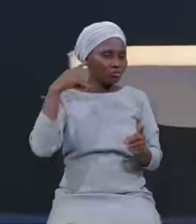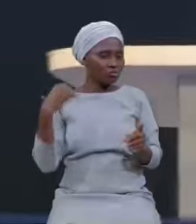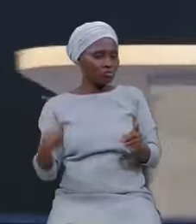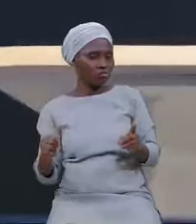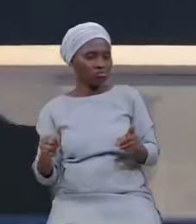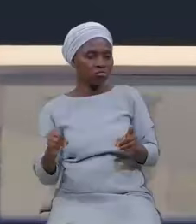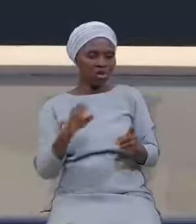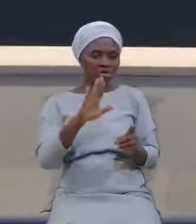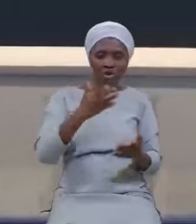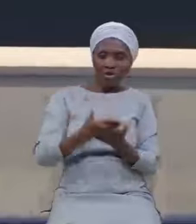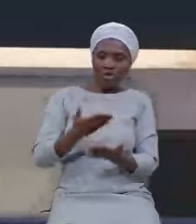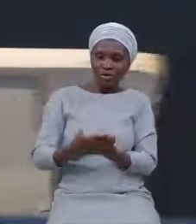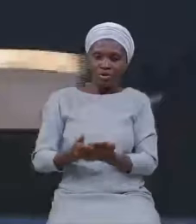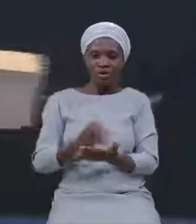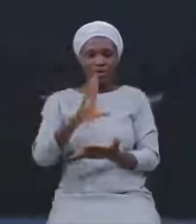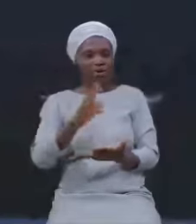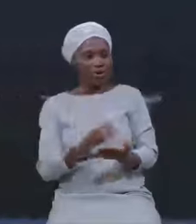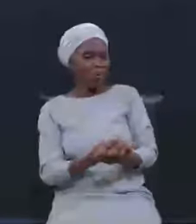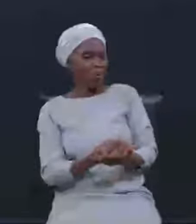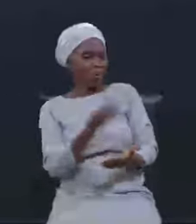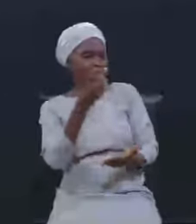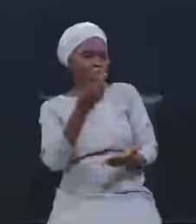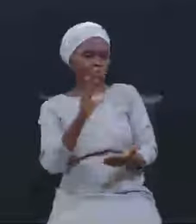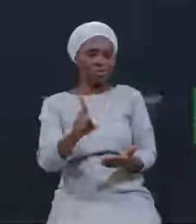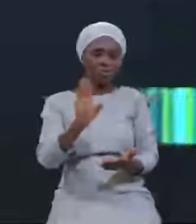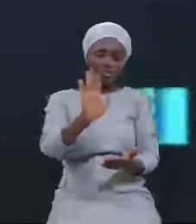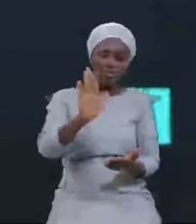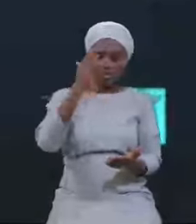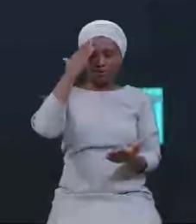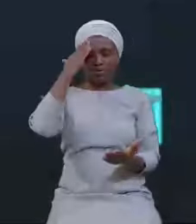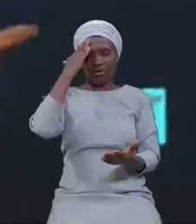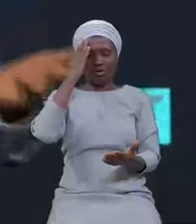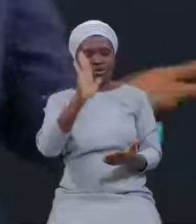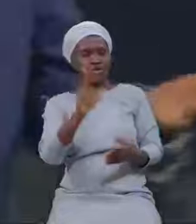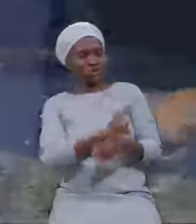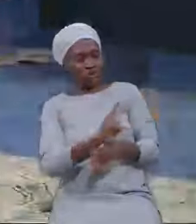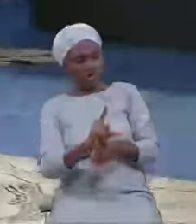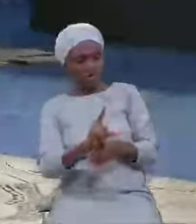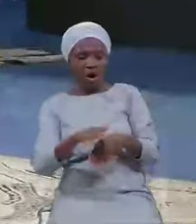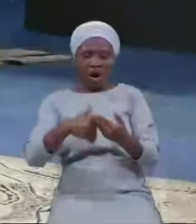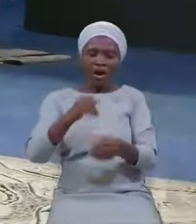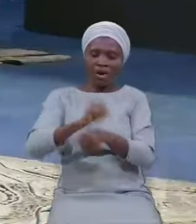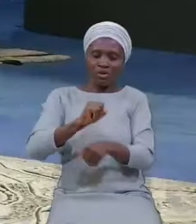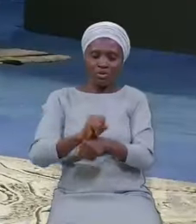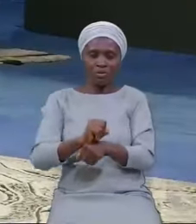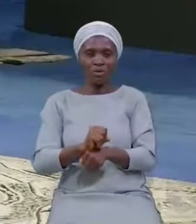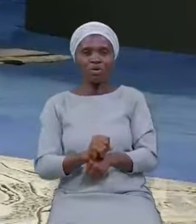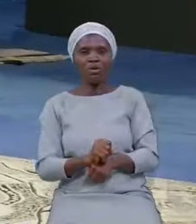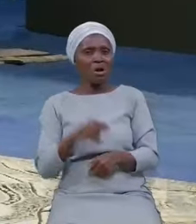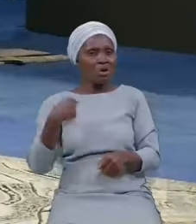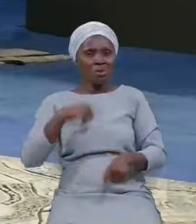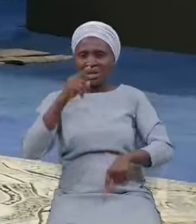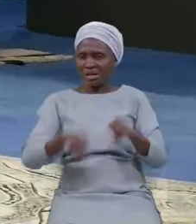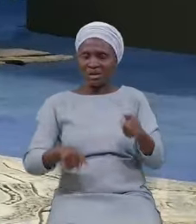vois votre travail. On ne peut pas travailler pour avoir le salut. Le seul moyen